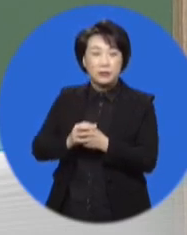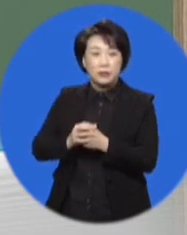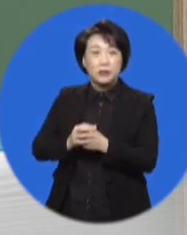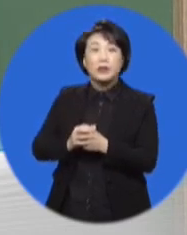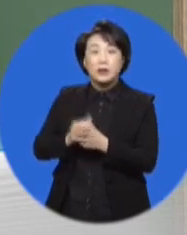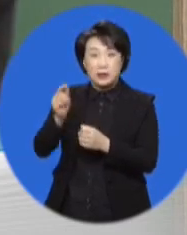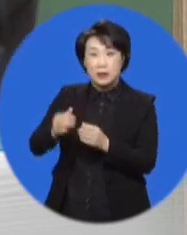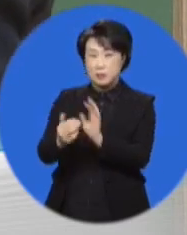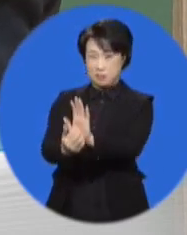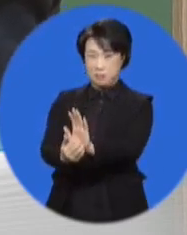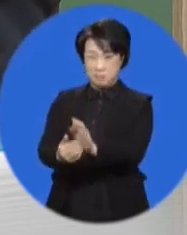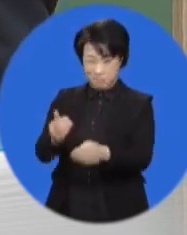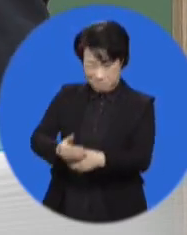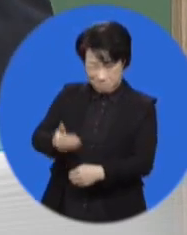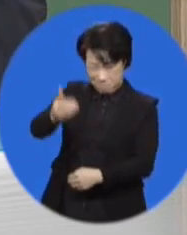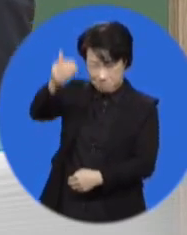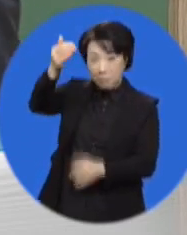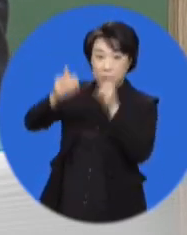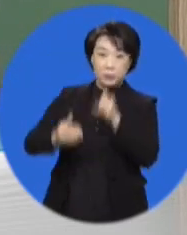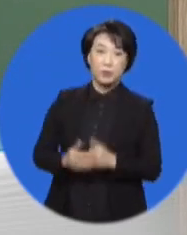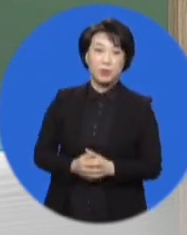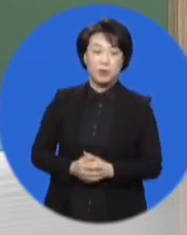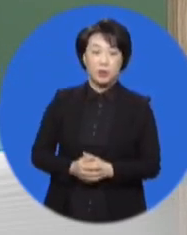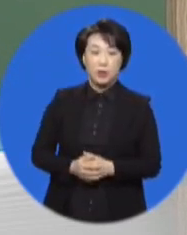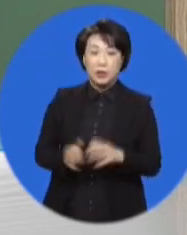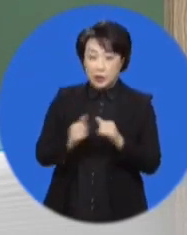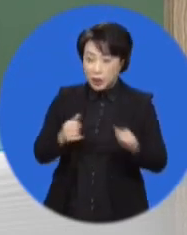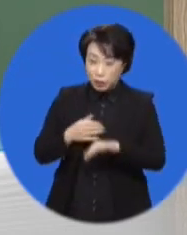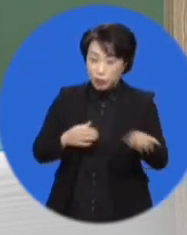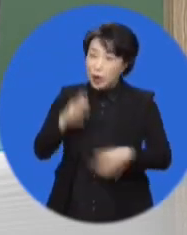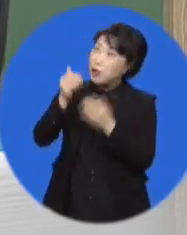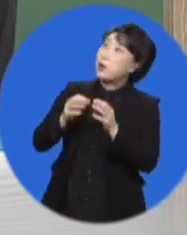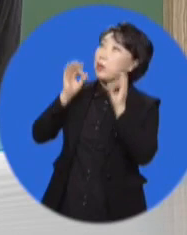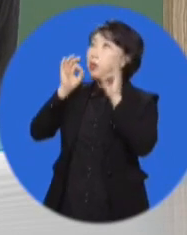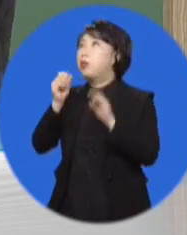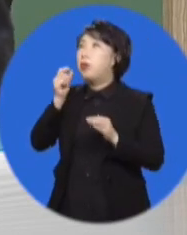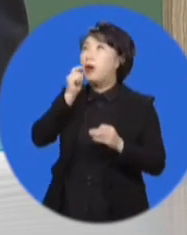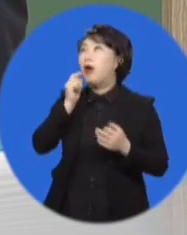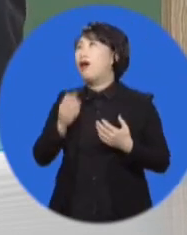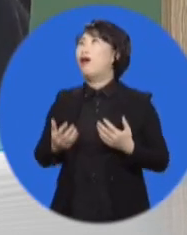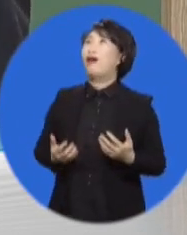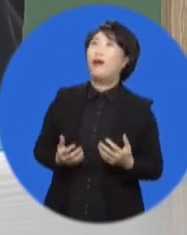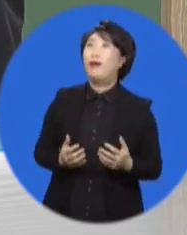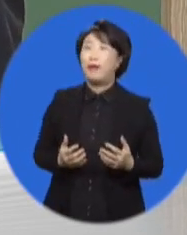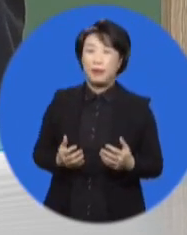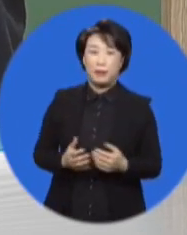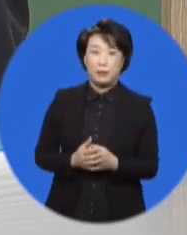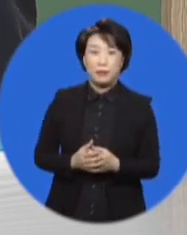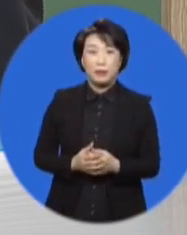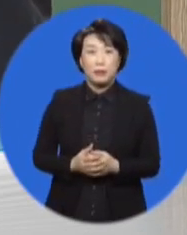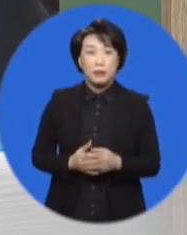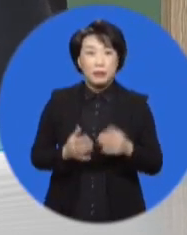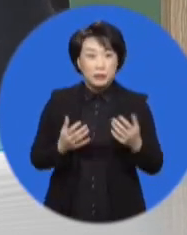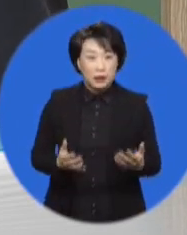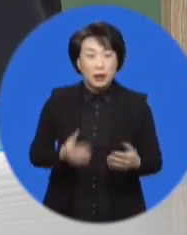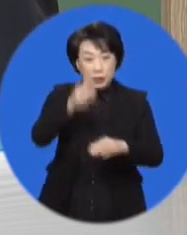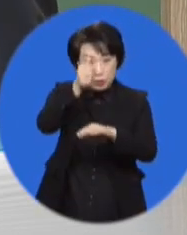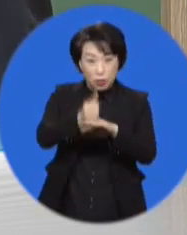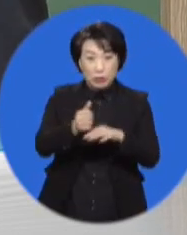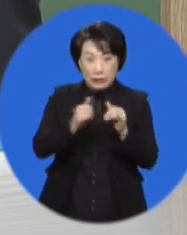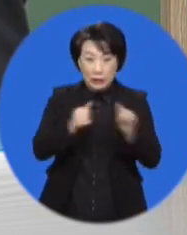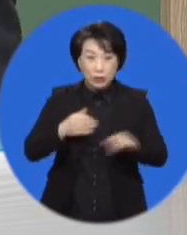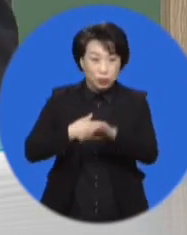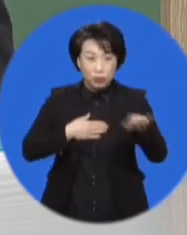철저하게 가로막고 있어. 가로막고 있어. 근데 인간이 하나님을 본래 볼 수 없고, 응? 이렇게 만들어서